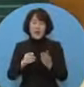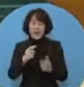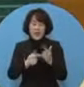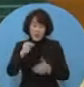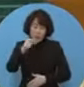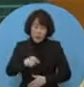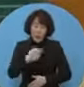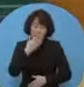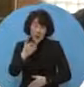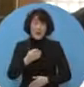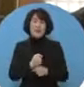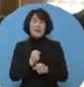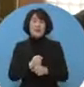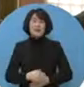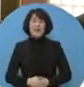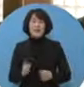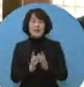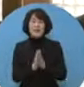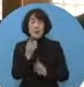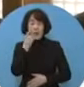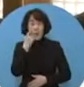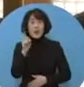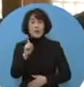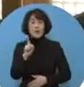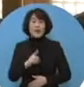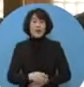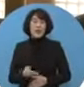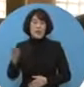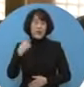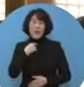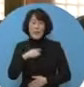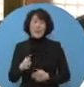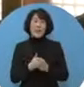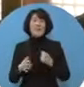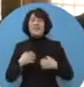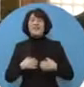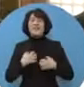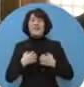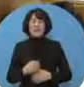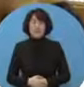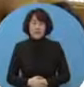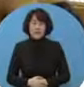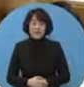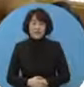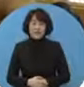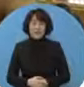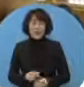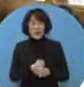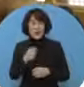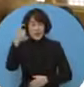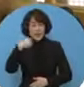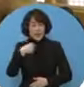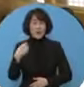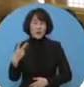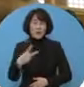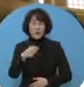모양을 만듭니다. 아유, 목재 체험하니까 뭐지? 쉽게 못 해본 경험이라서 정말 재미있고 좋아요. 색다른 느낌도 그리고